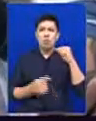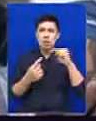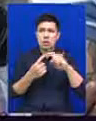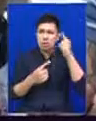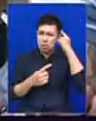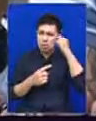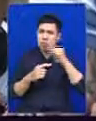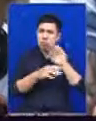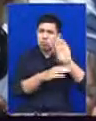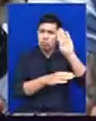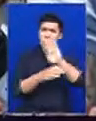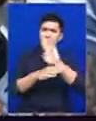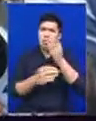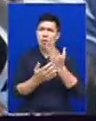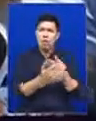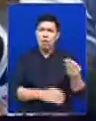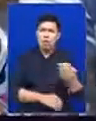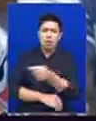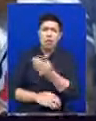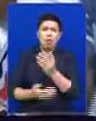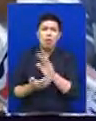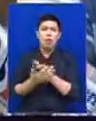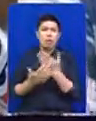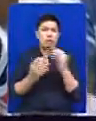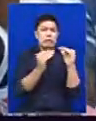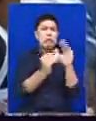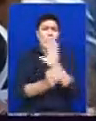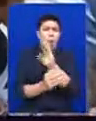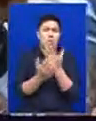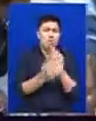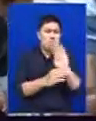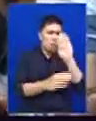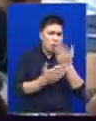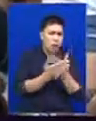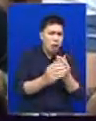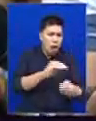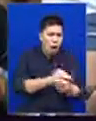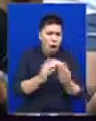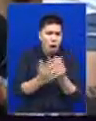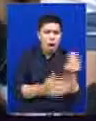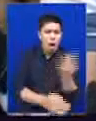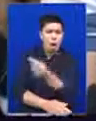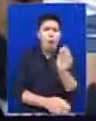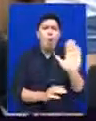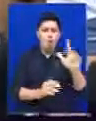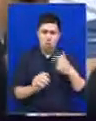เอกชนเขาก็ยอมแล้วให้เงินนั่นเป็นสิทธิของเขาที่เขาจะให้เงินกับใครก็ได้